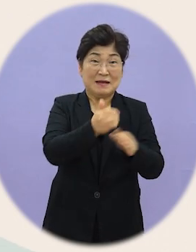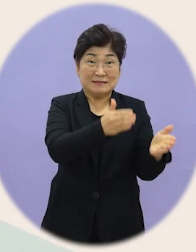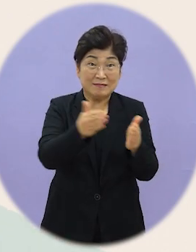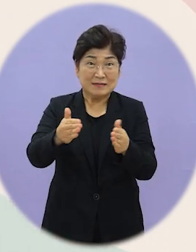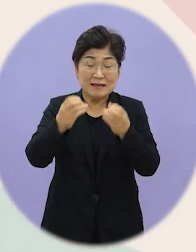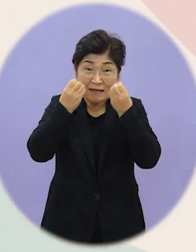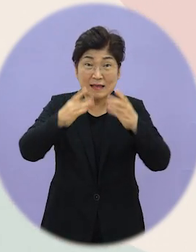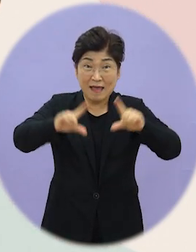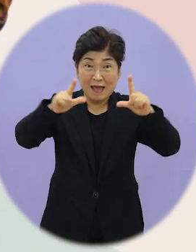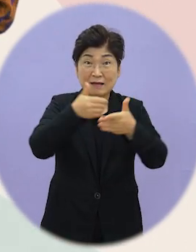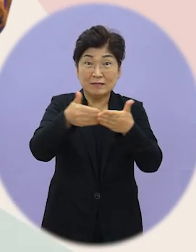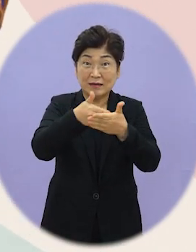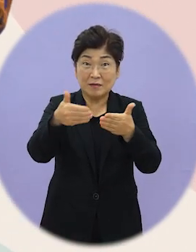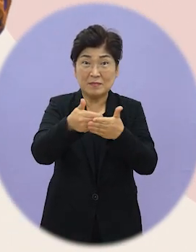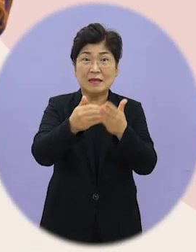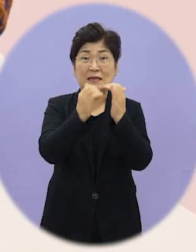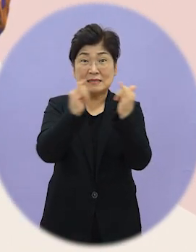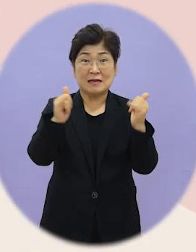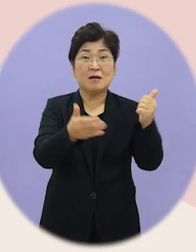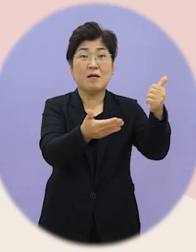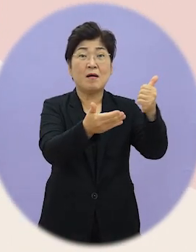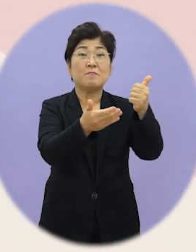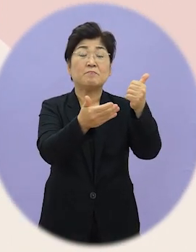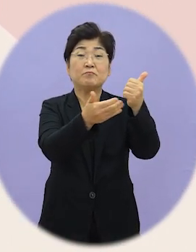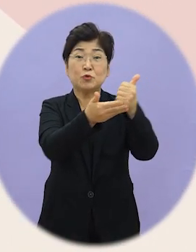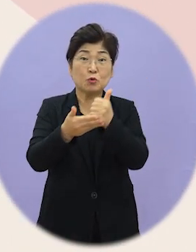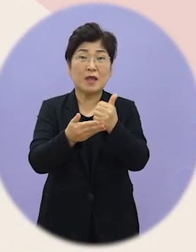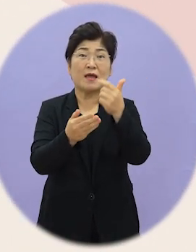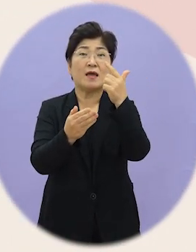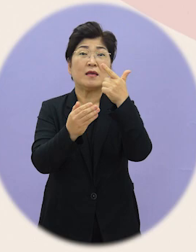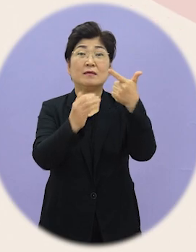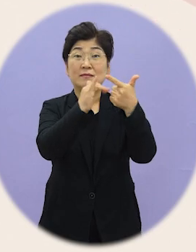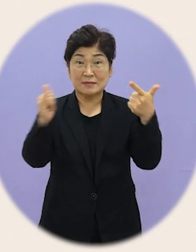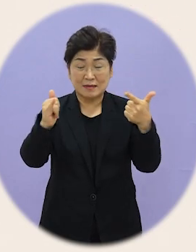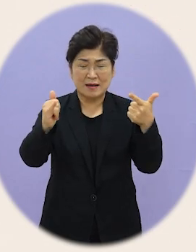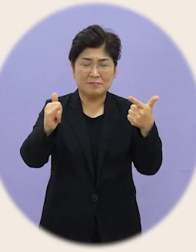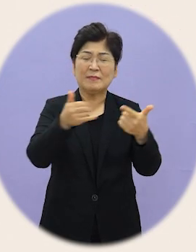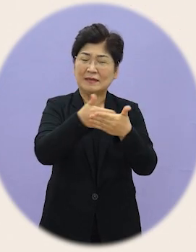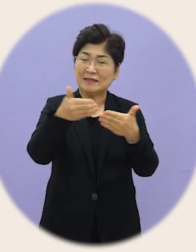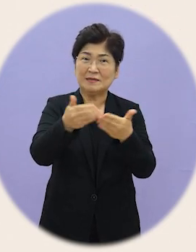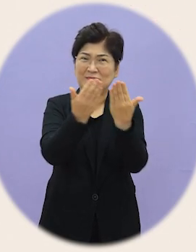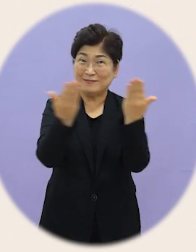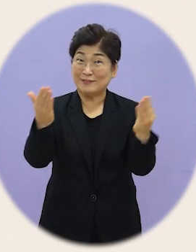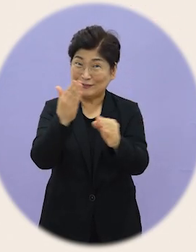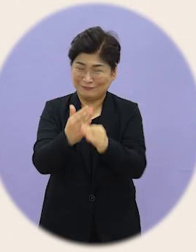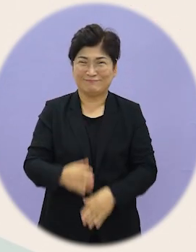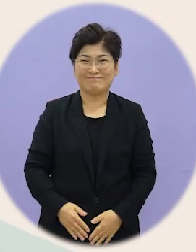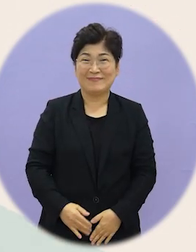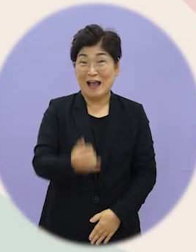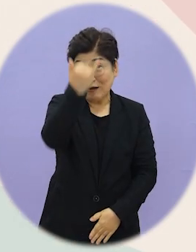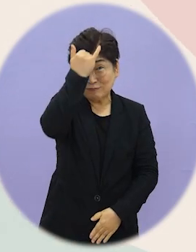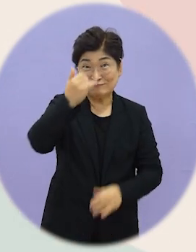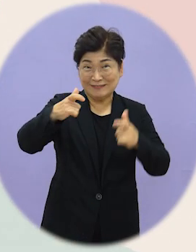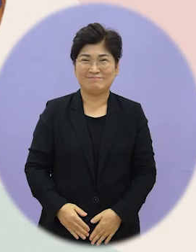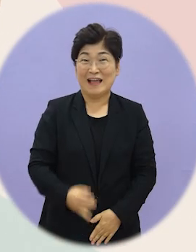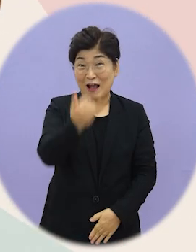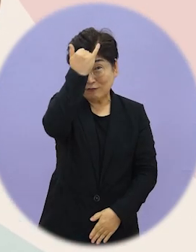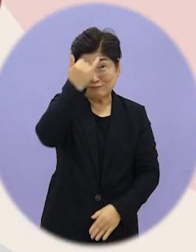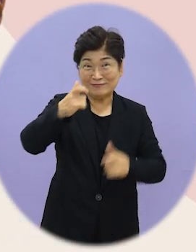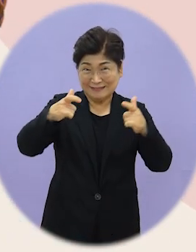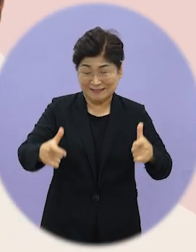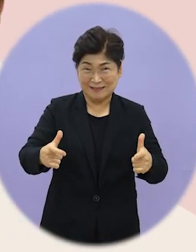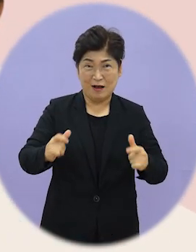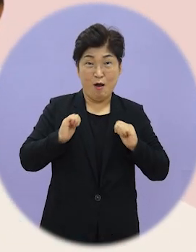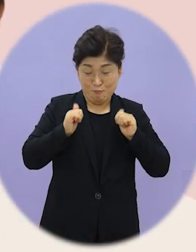무근회를 마무리하고 새해를 맞이하며 6인 작가 초대전 자연 속의 겨울 이야기가 전시 중입니다.